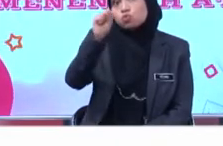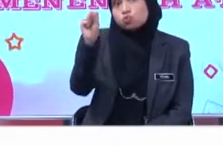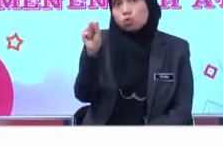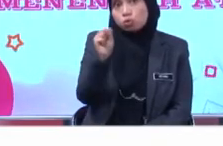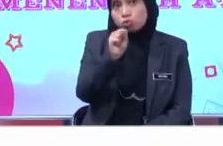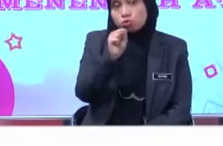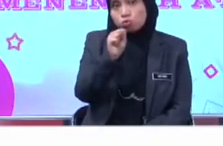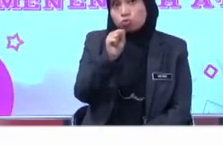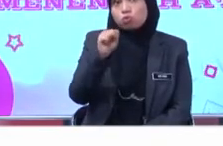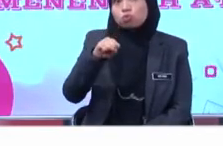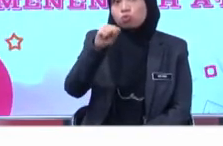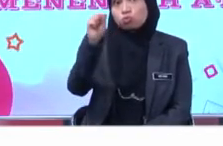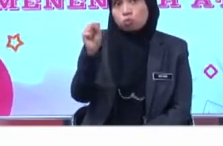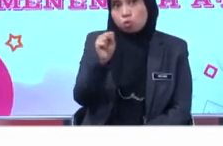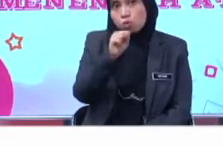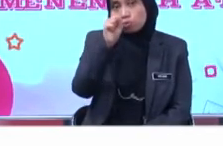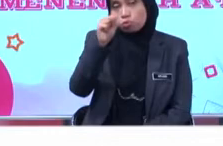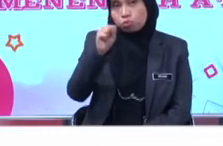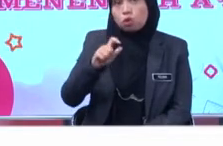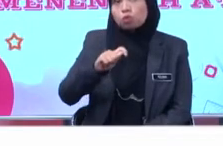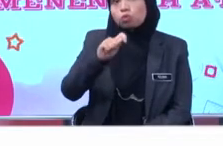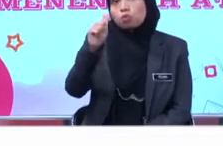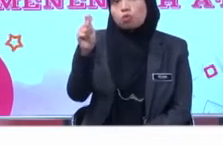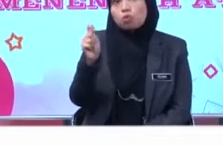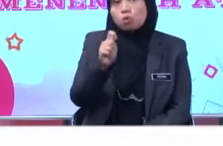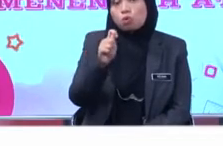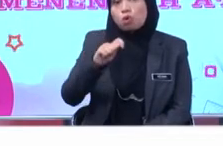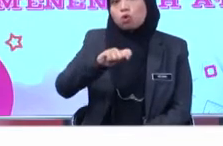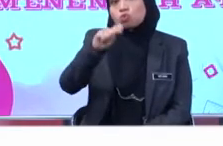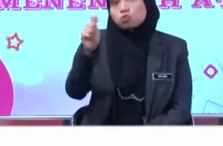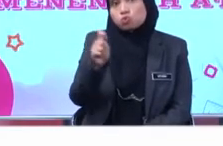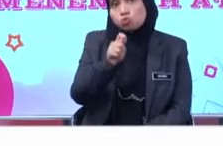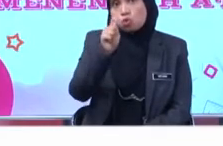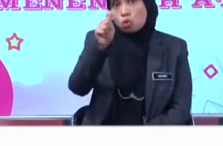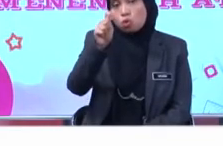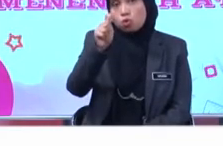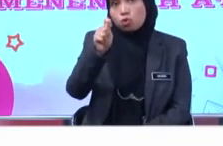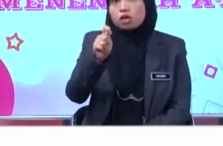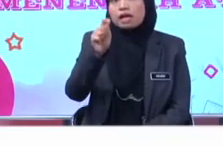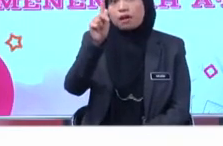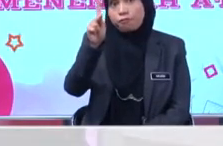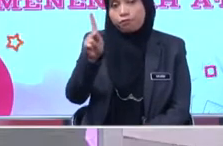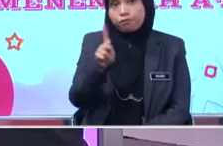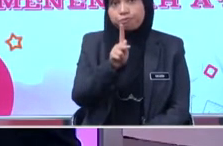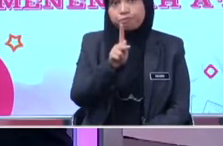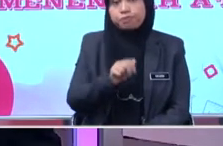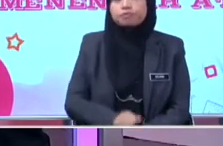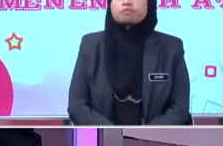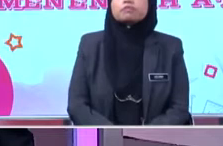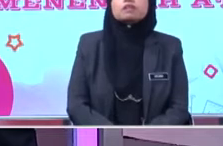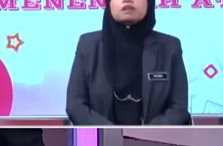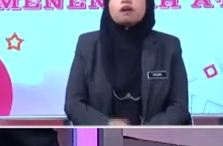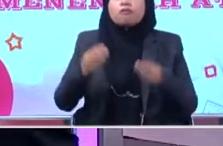PO zopfan bekof dan Cafe Oke kita